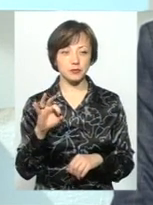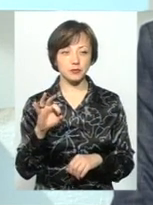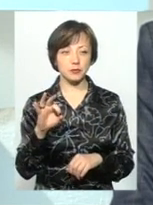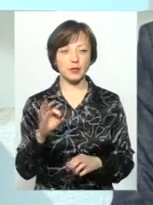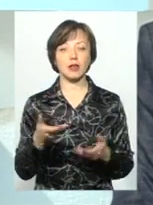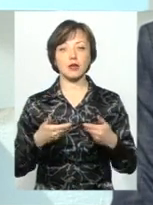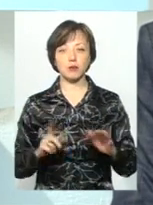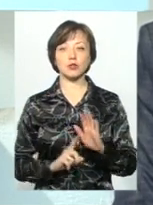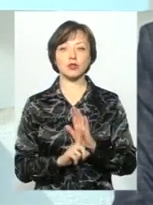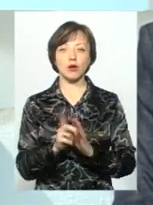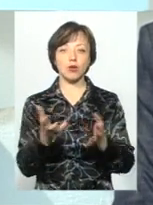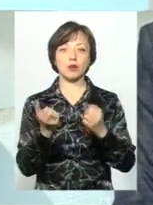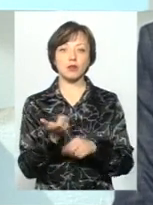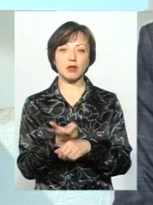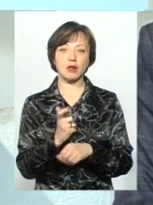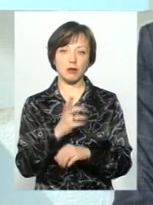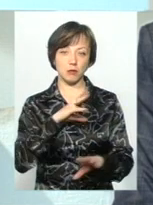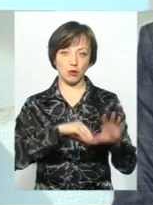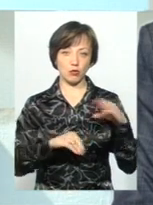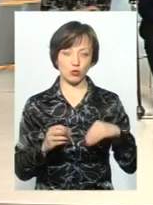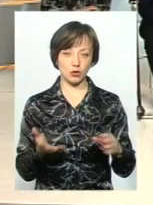ми почнемо отримувати надприбутки.